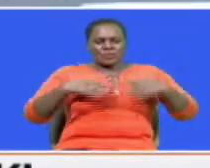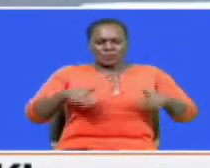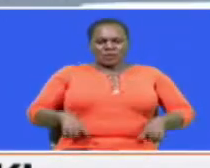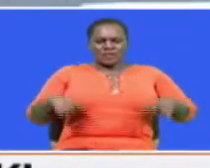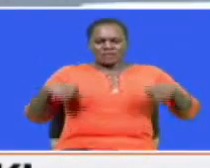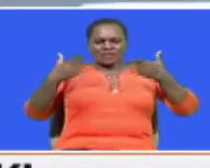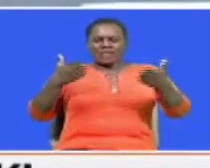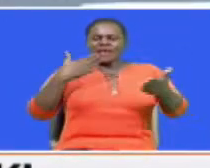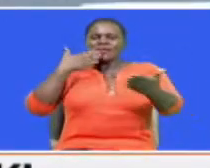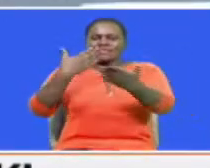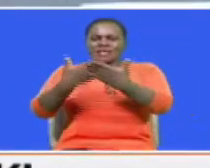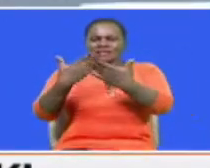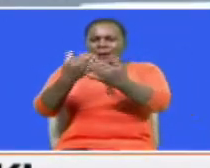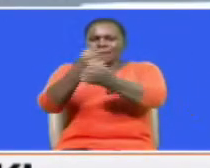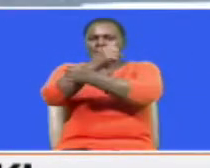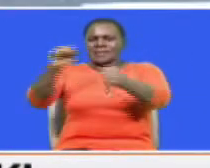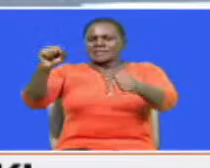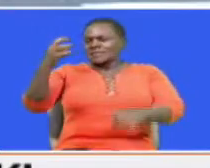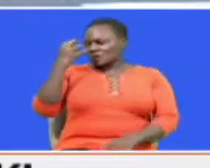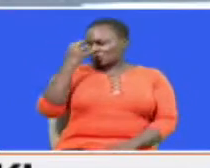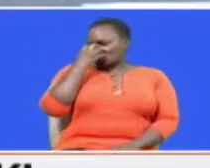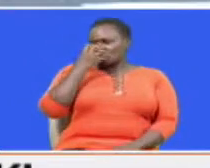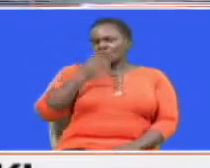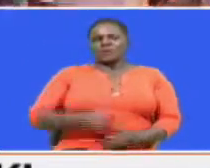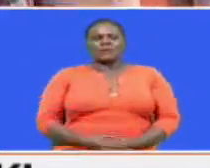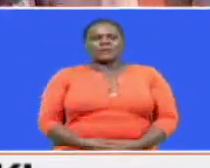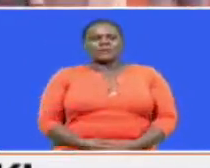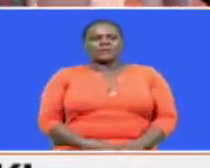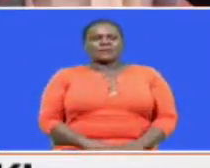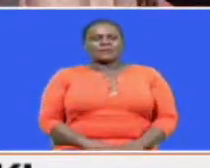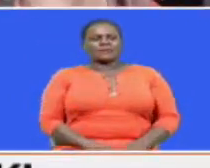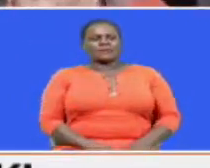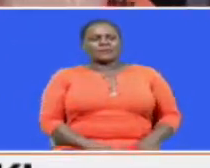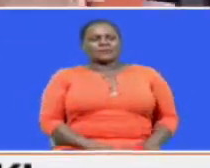na kumshukuru Rais William Ruto.